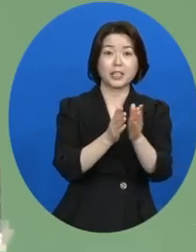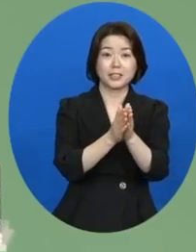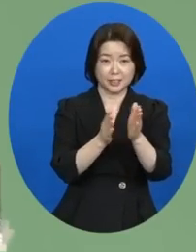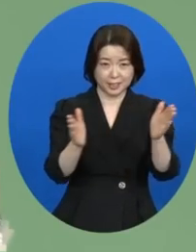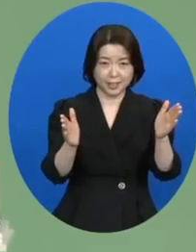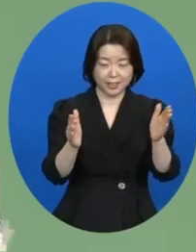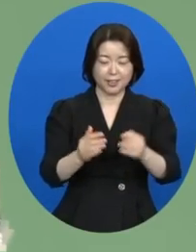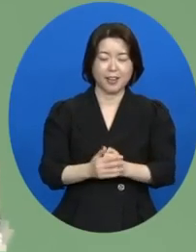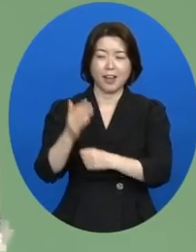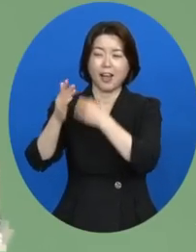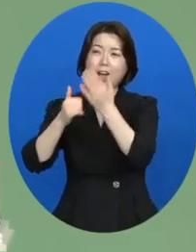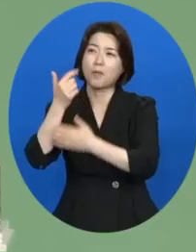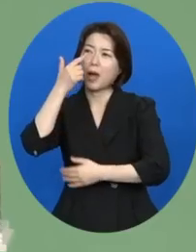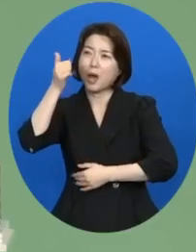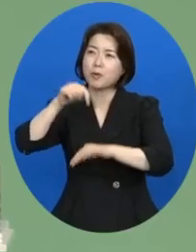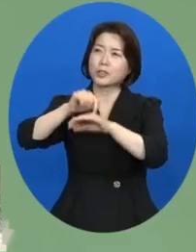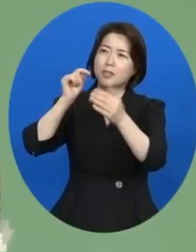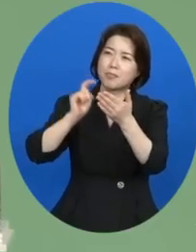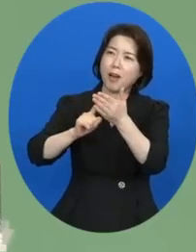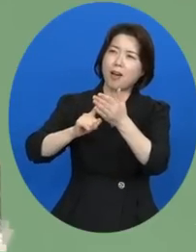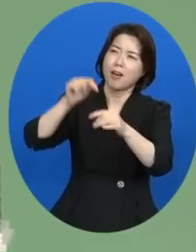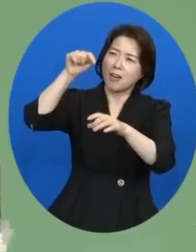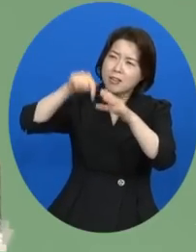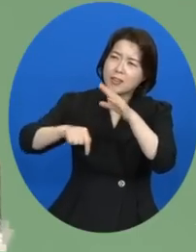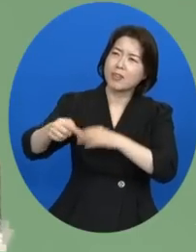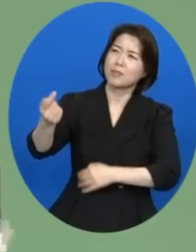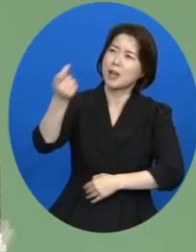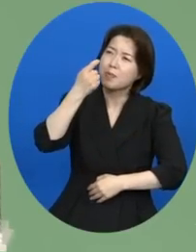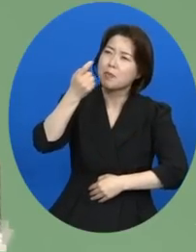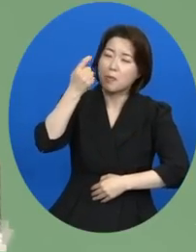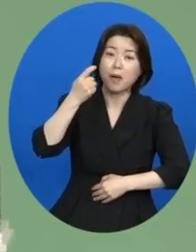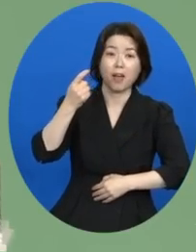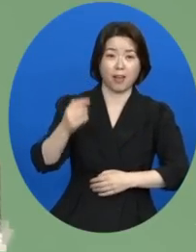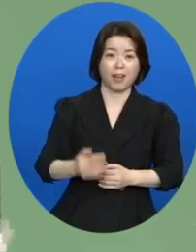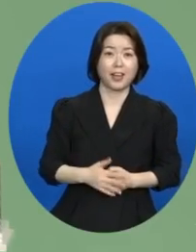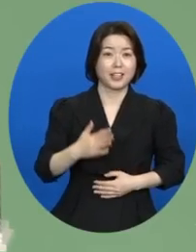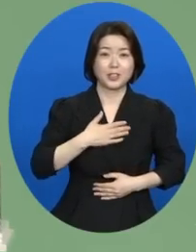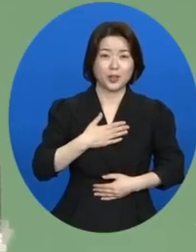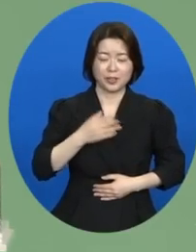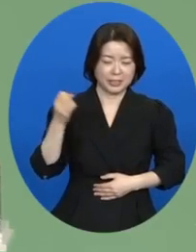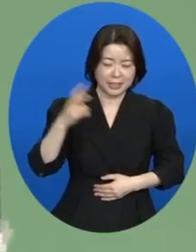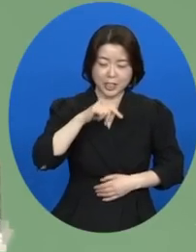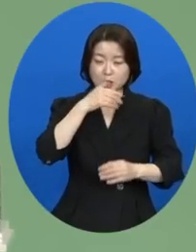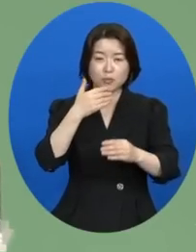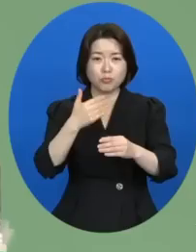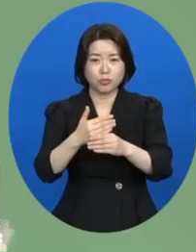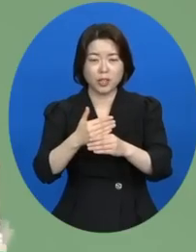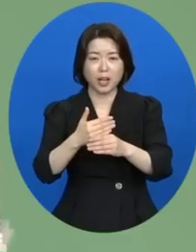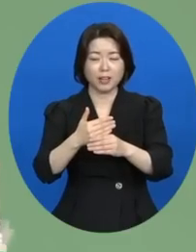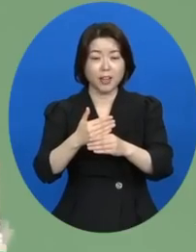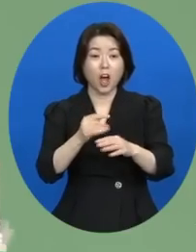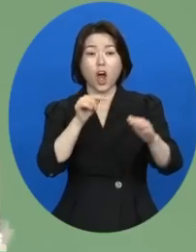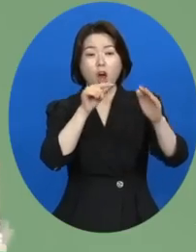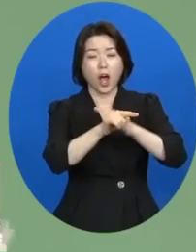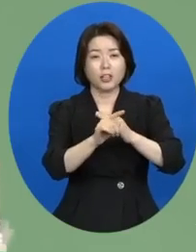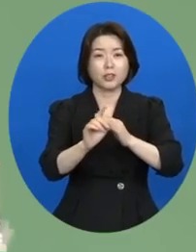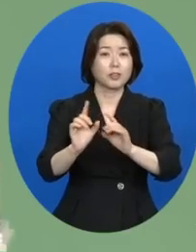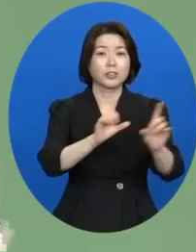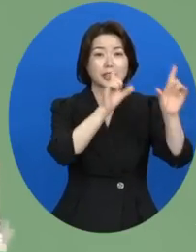하나님 아버지의 마음 깊이 배우면서 저는 다시 북한에 들어가 살 수